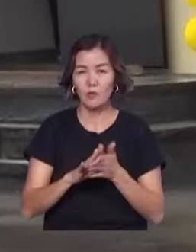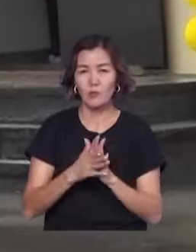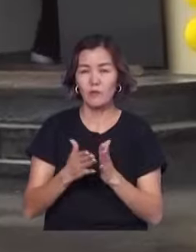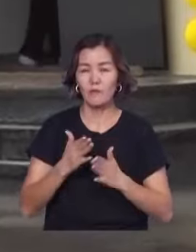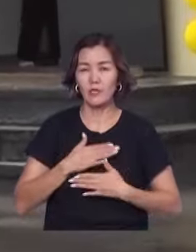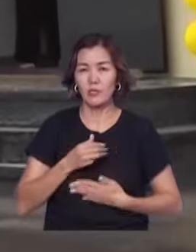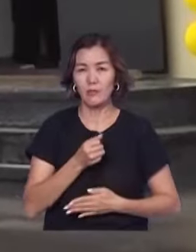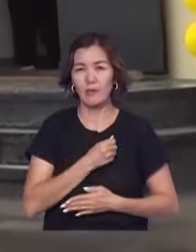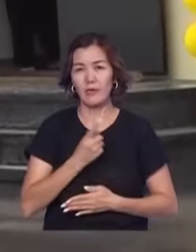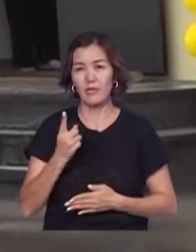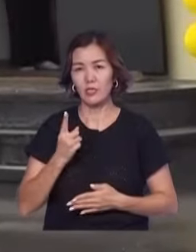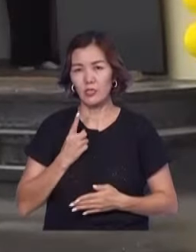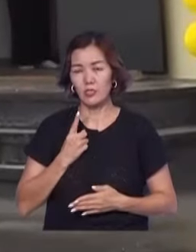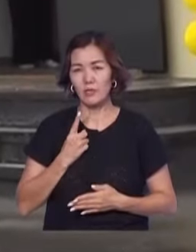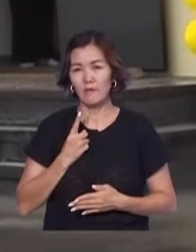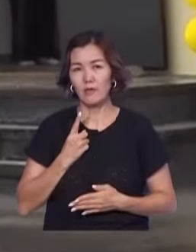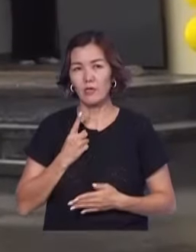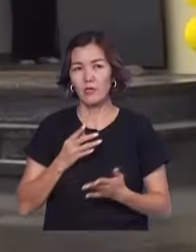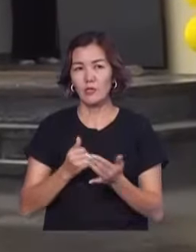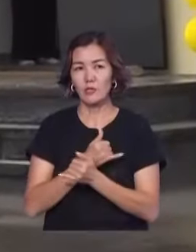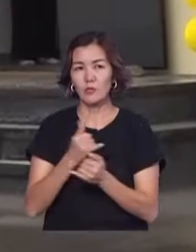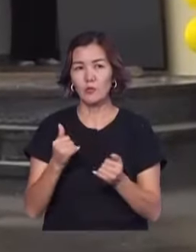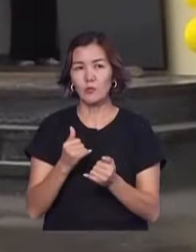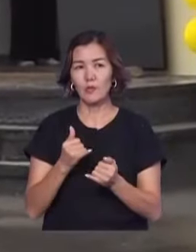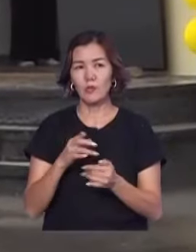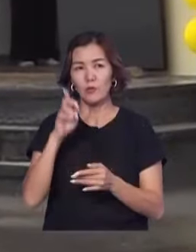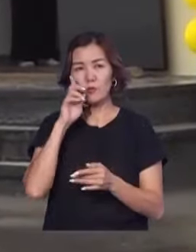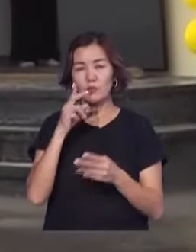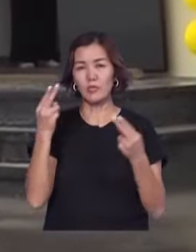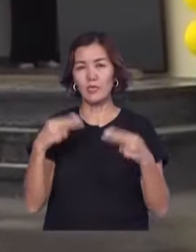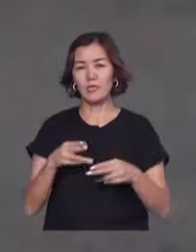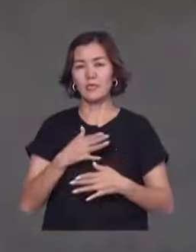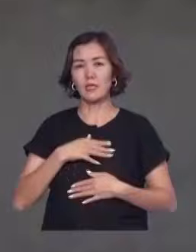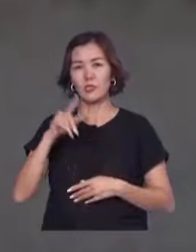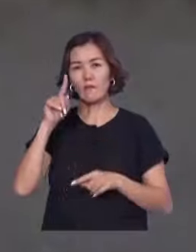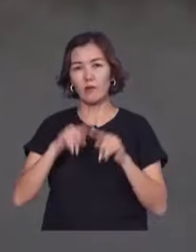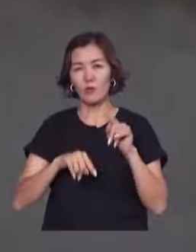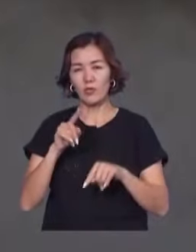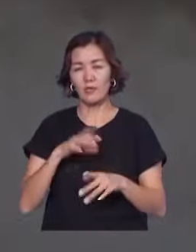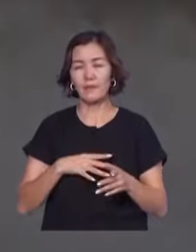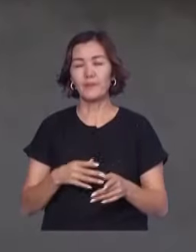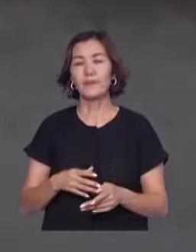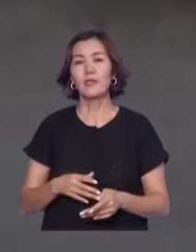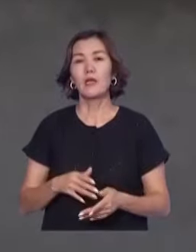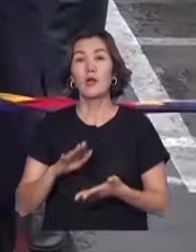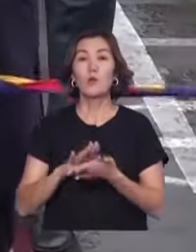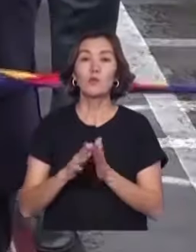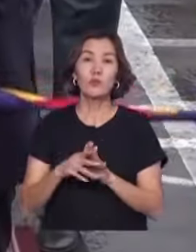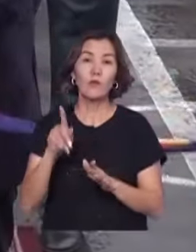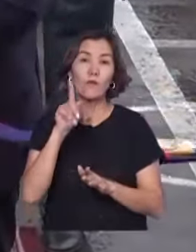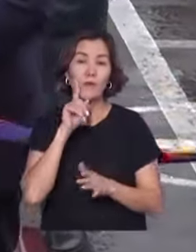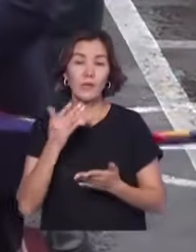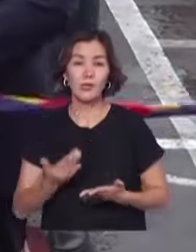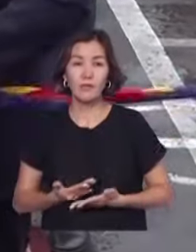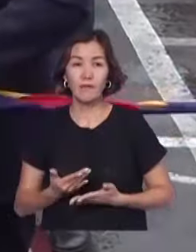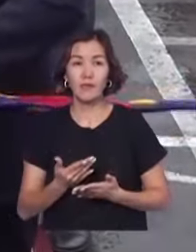наших пограничников, которые несут службу по защите и охране государственной границы нашей Родины. В казарме созданы комфортные условия для